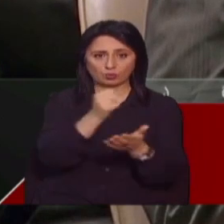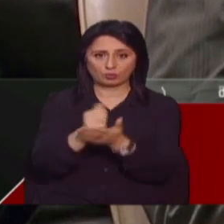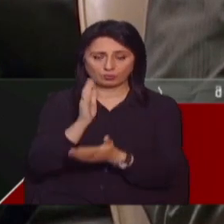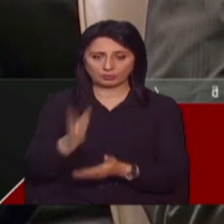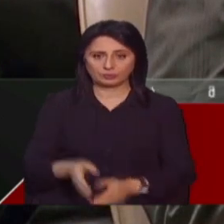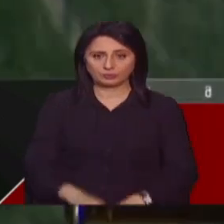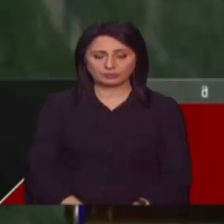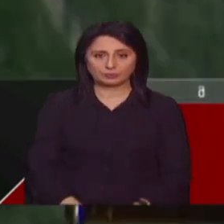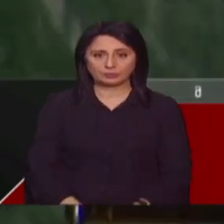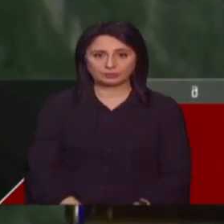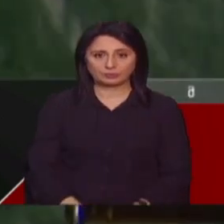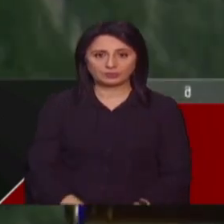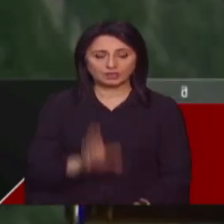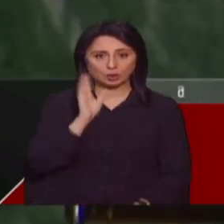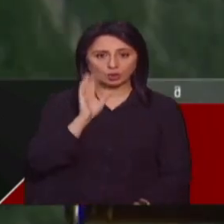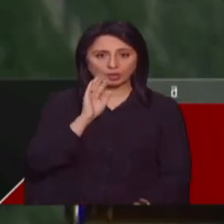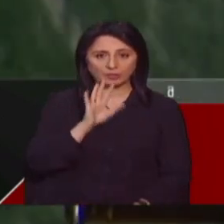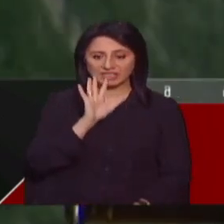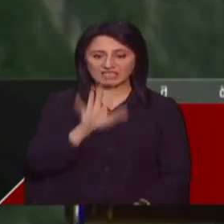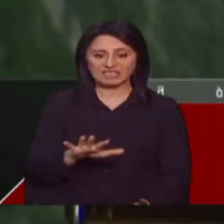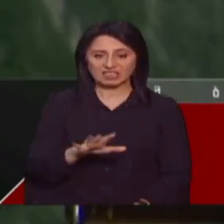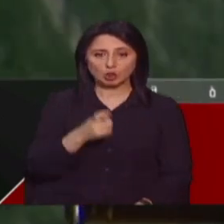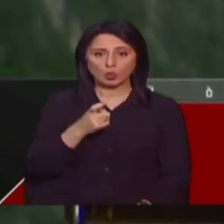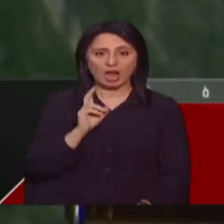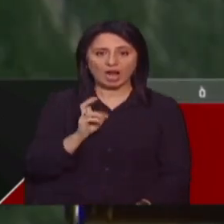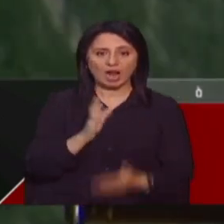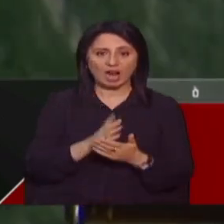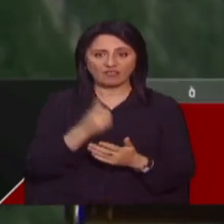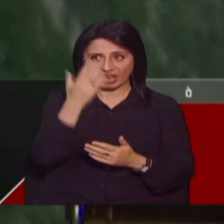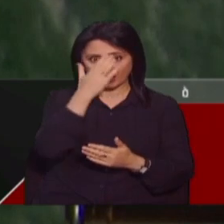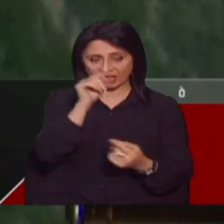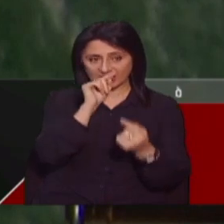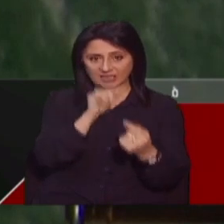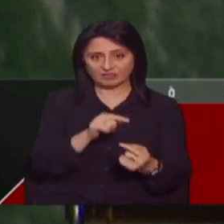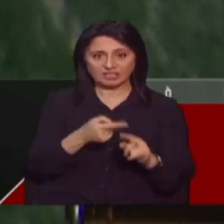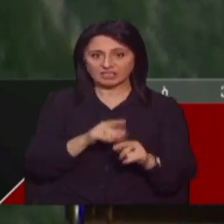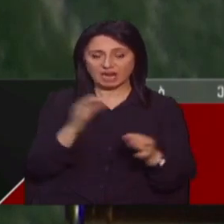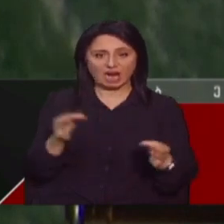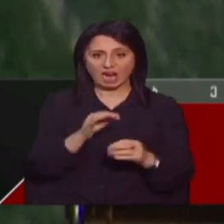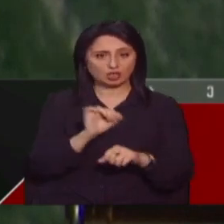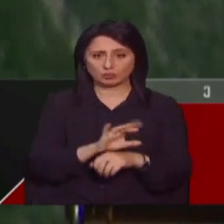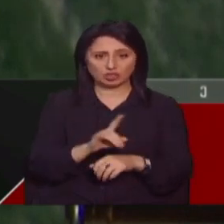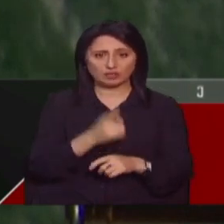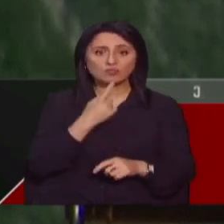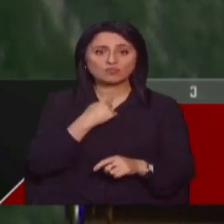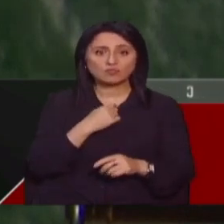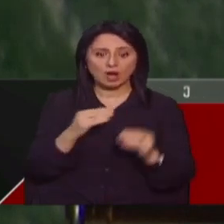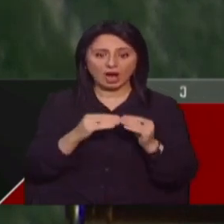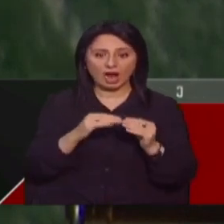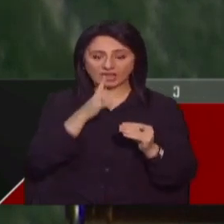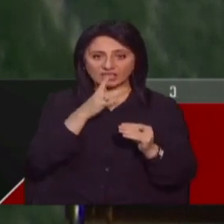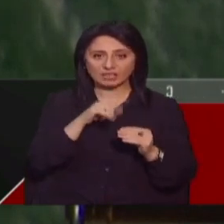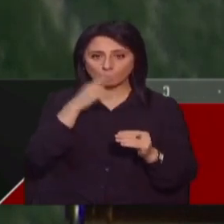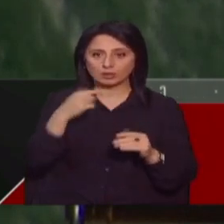მისწუდეს. როდესაც სიძულვილი იარაღდება ერთი ერის წინააღმდეგ, ის არასოდეს ჩერდება. ყოველ ათწლეულში